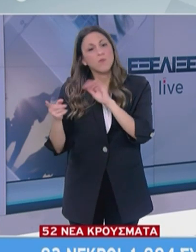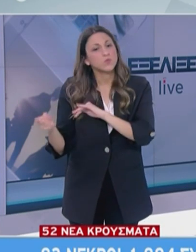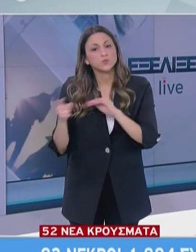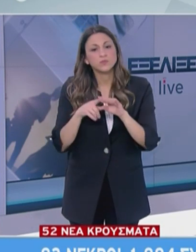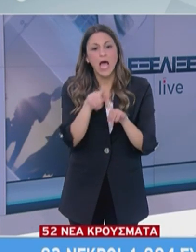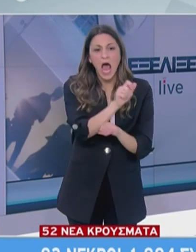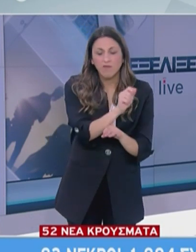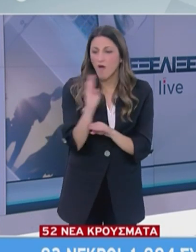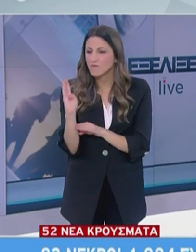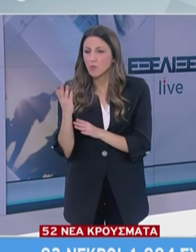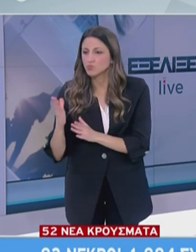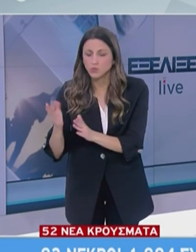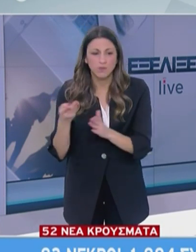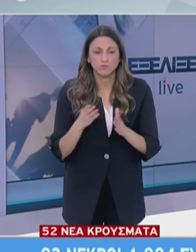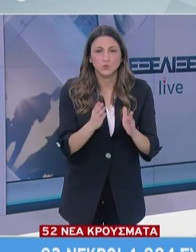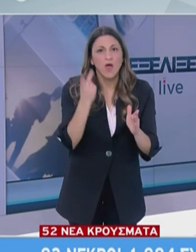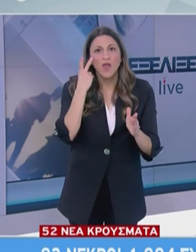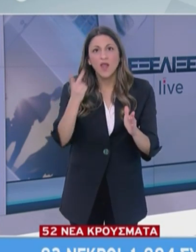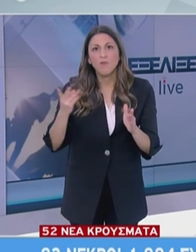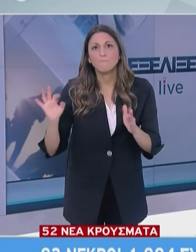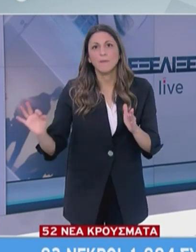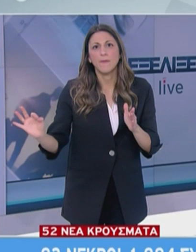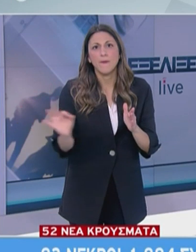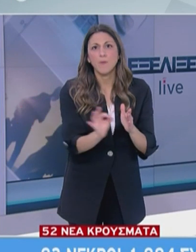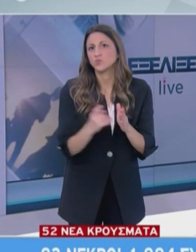πώς προχωράει η νόσος στη χώρα μας.